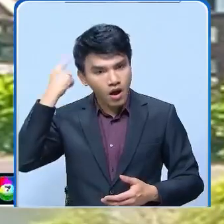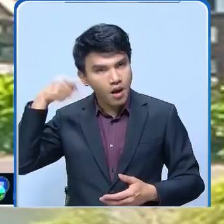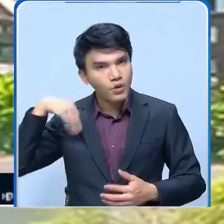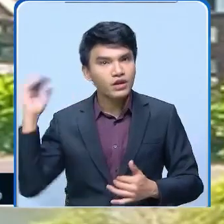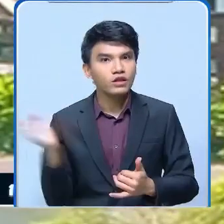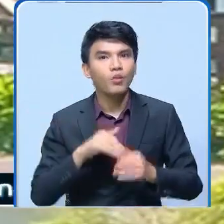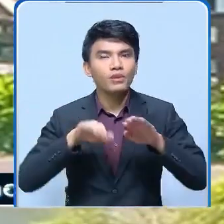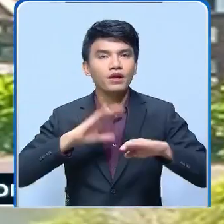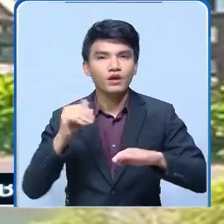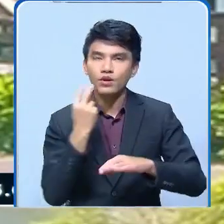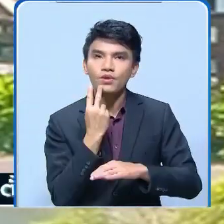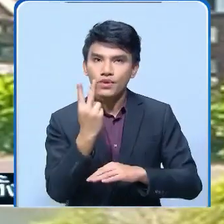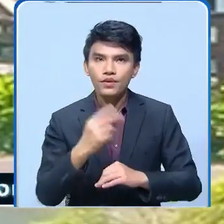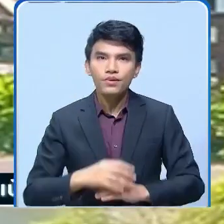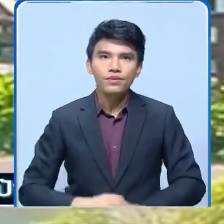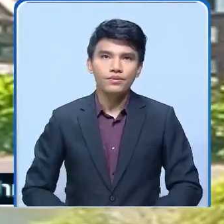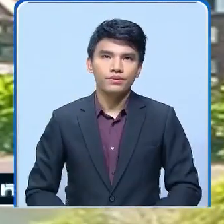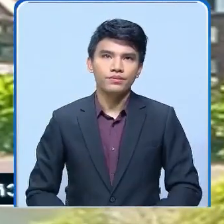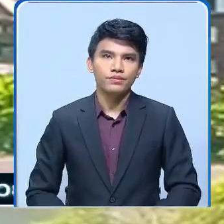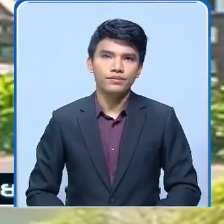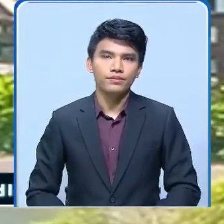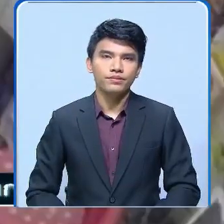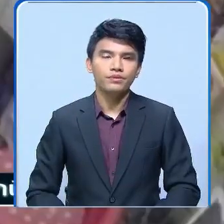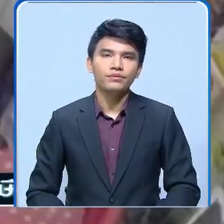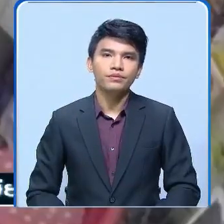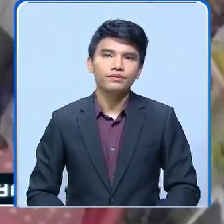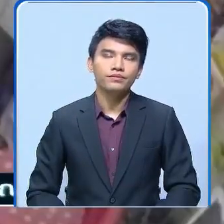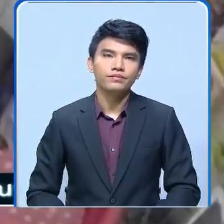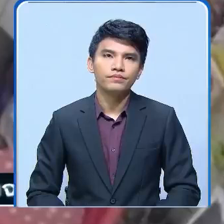ที่รถเอาเดี๋ยวดูภาพจากกล้องวงจรปิดตอนที่ตบหน่อย